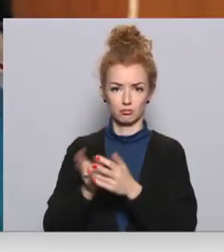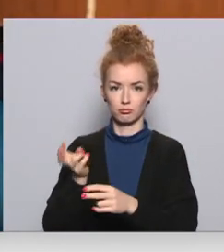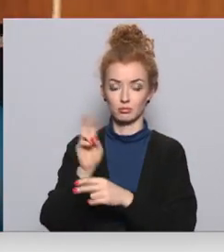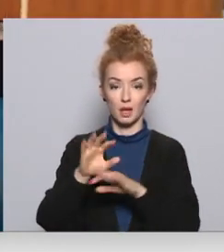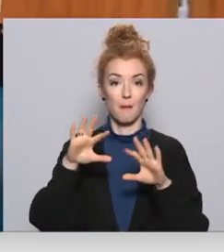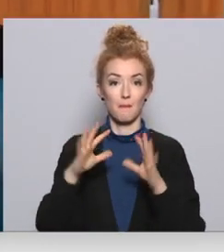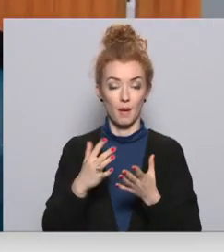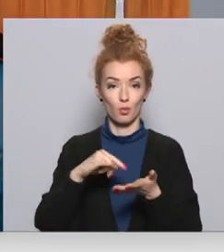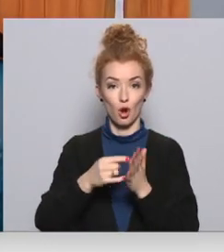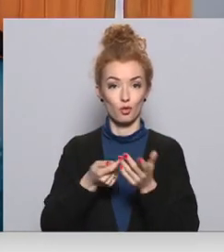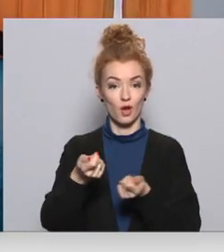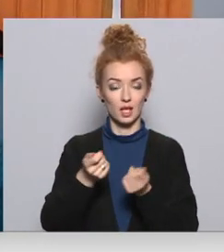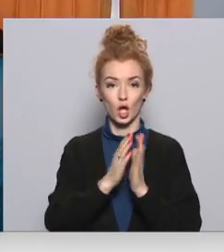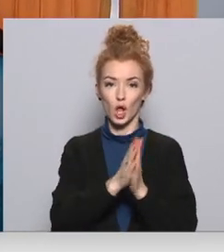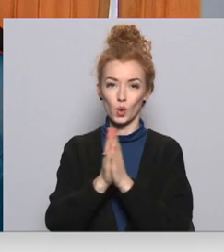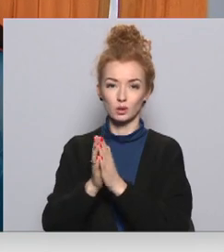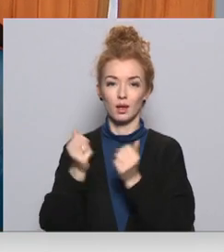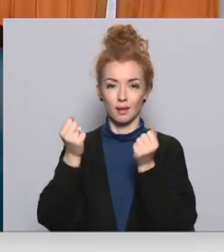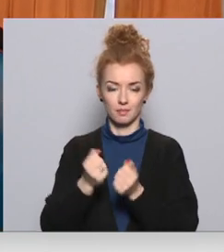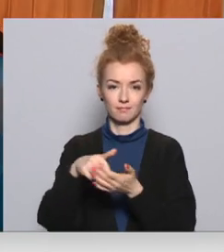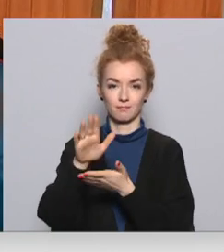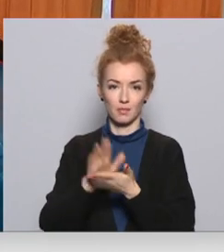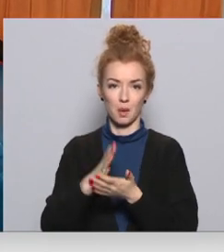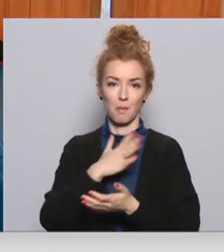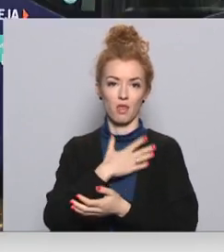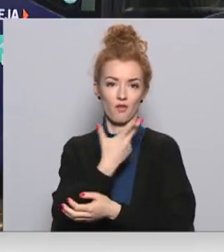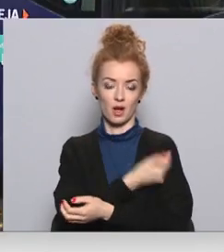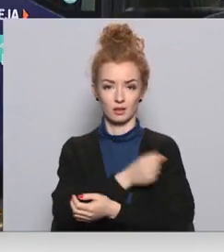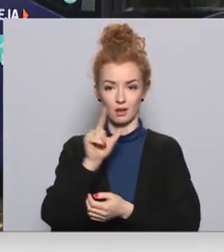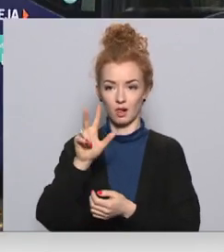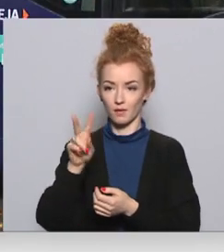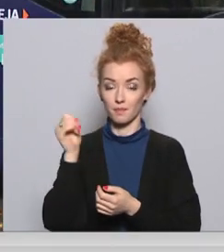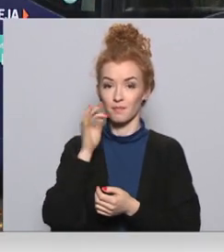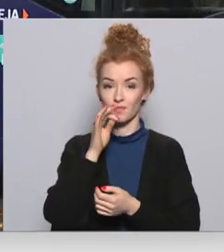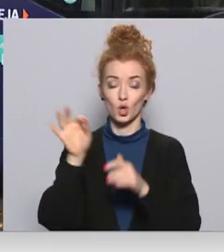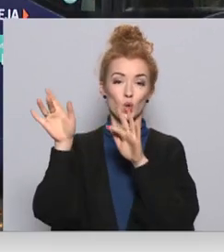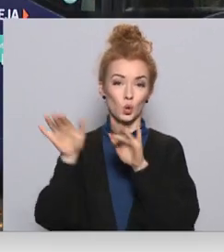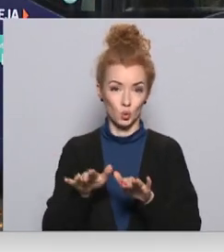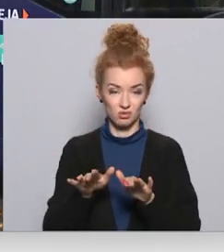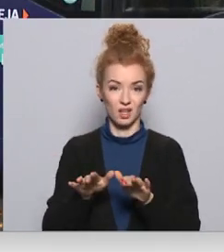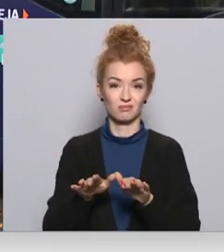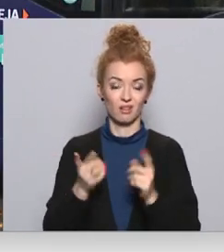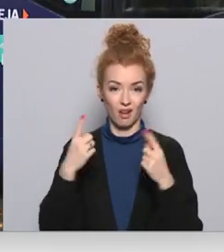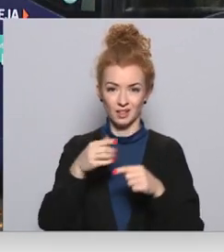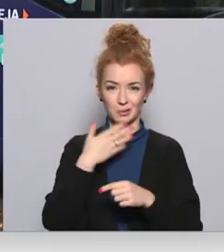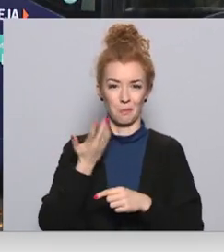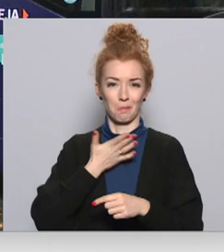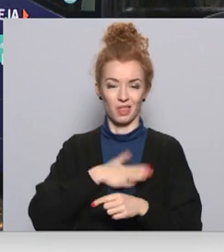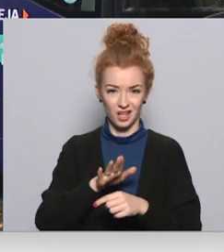vakcinācijas projekta vadītāji aicina tomēr pieteikties vietnē manavakcina.lv. Tomēr ir rudens un arī laiks vairs nav tik patīkams,